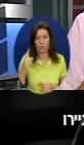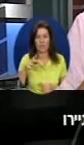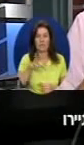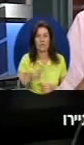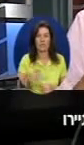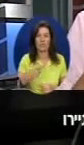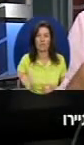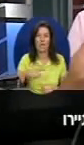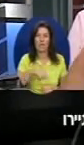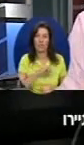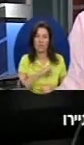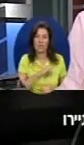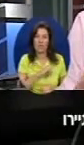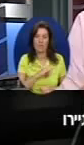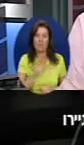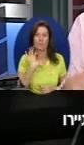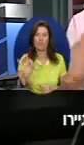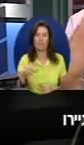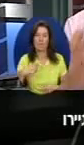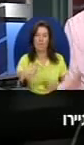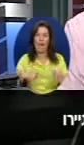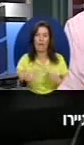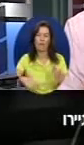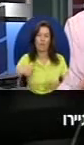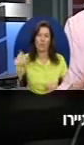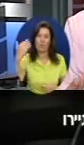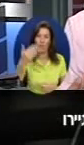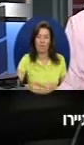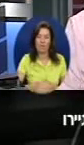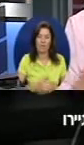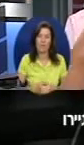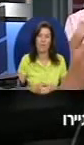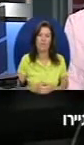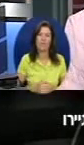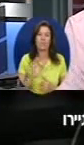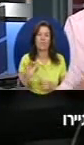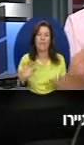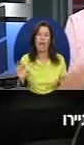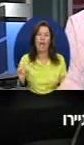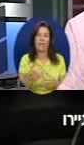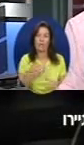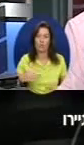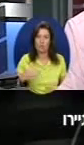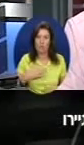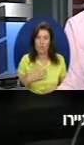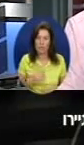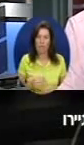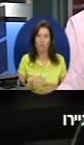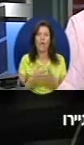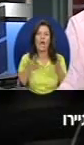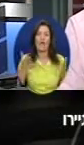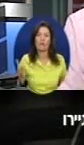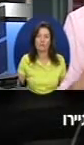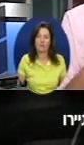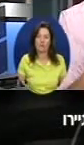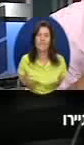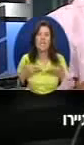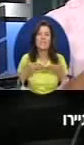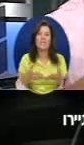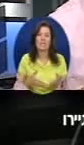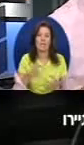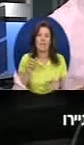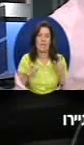אינטרס לטובת הדורות הבאים ולטובת הלכידות החברתית שלנו. להגדיל ולסייע לאותם אנשים, להתגייר. ואני קורא לזה, קודם